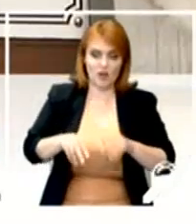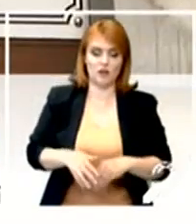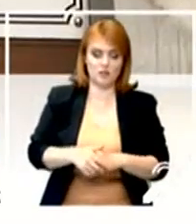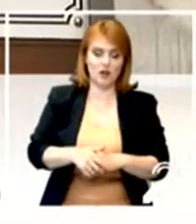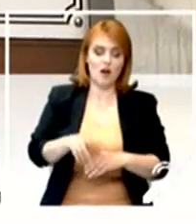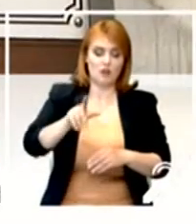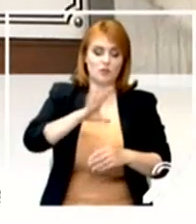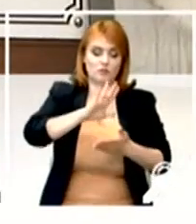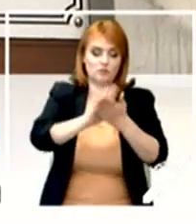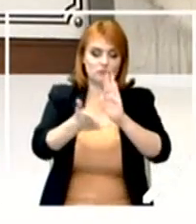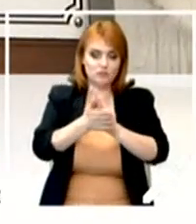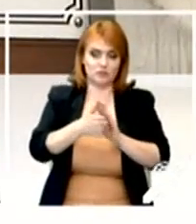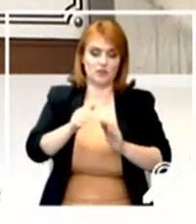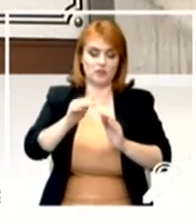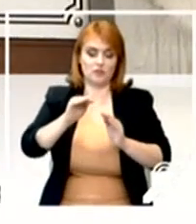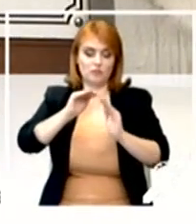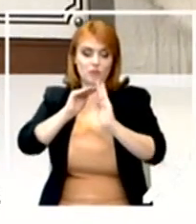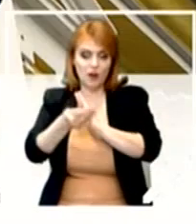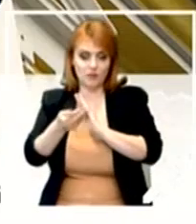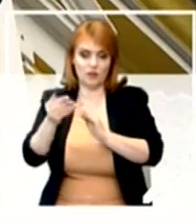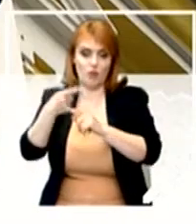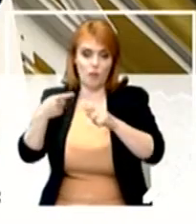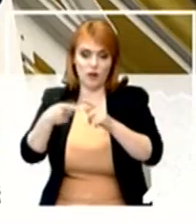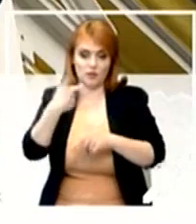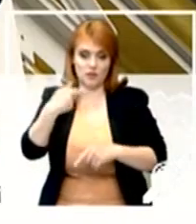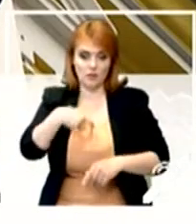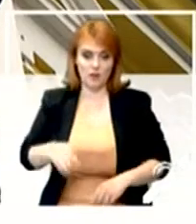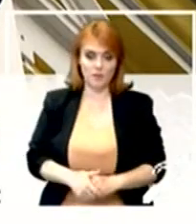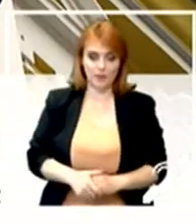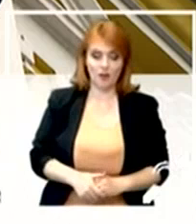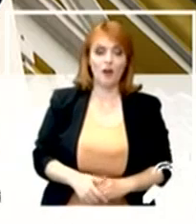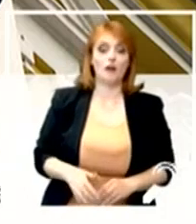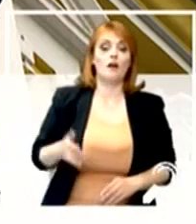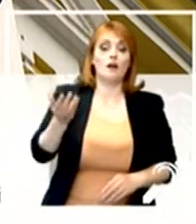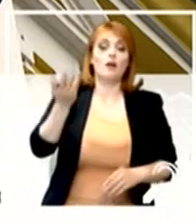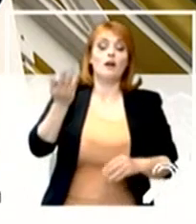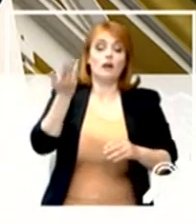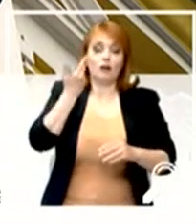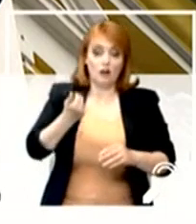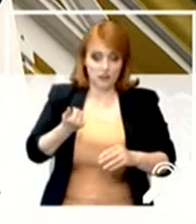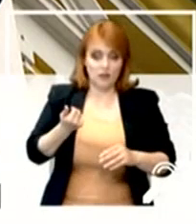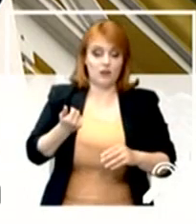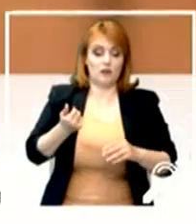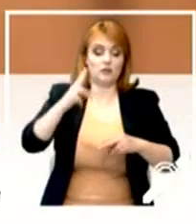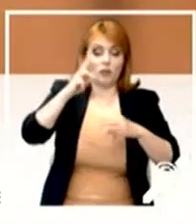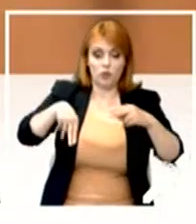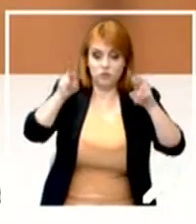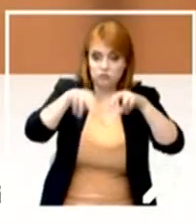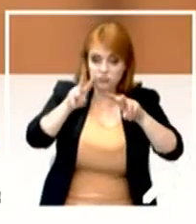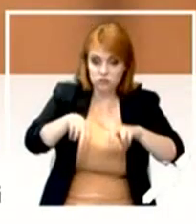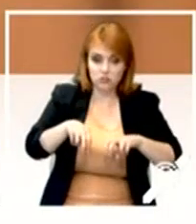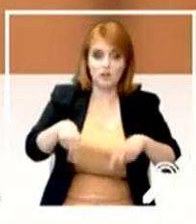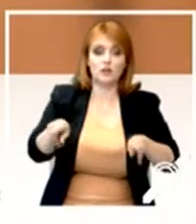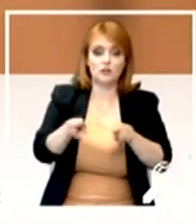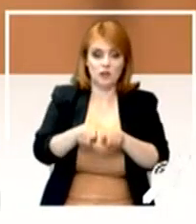alte localități ale Republicii Moldova. Potrivit directorului CNA, după inventarierea tuturor bunurilor, va fi clar câte dintre acestea au ajuns